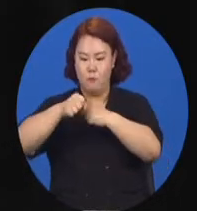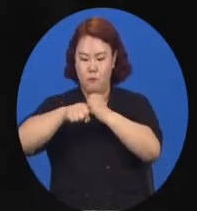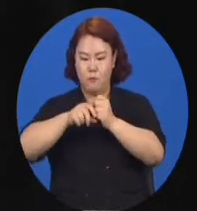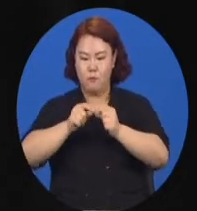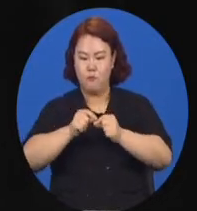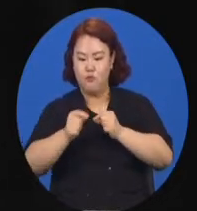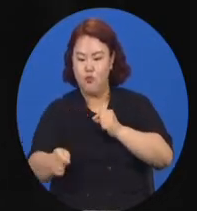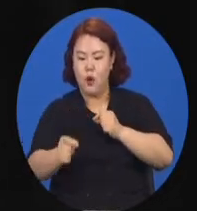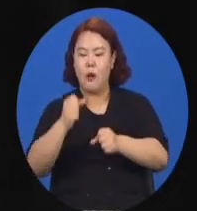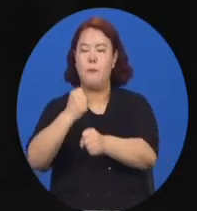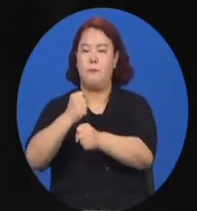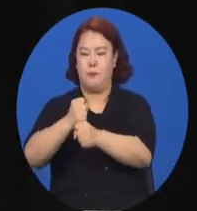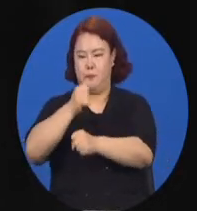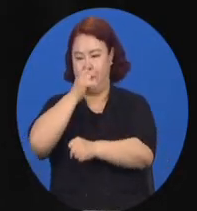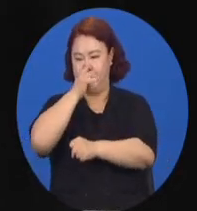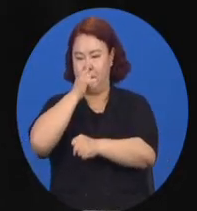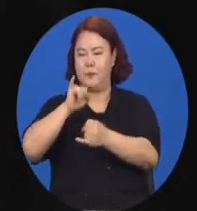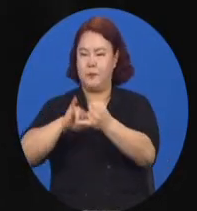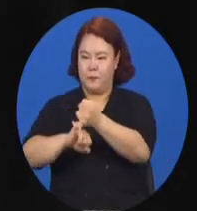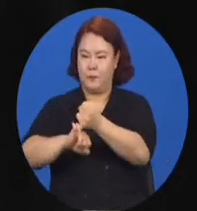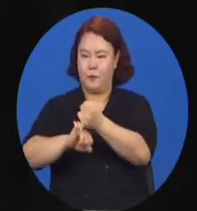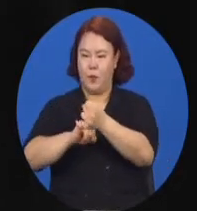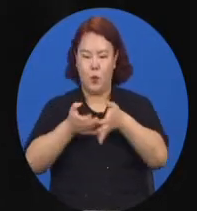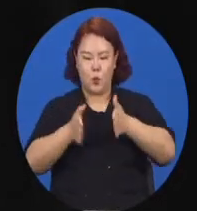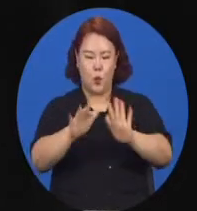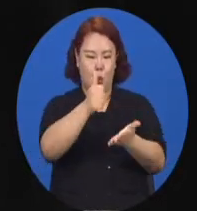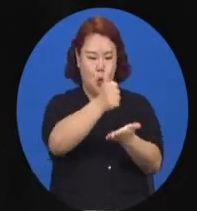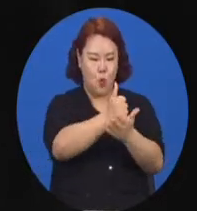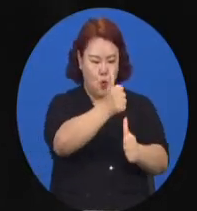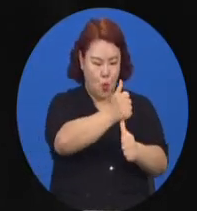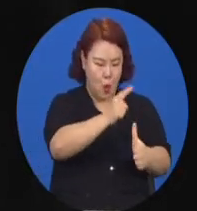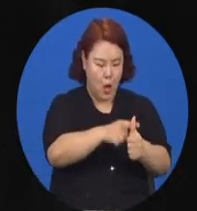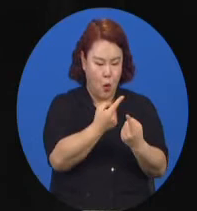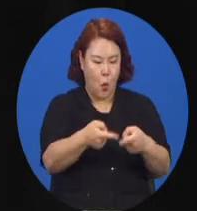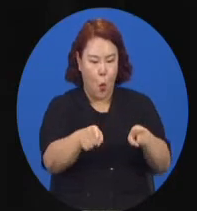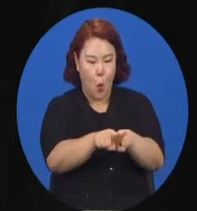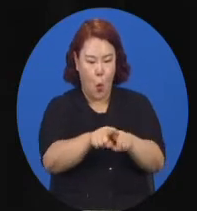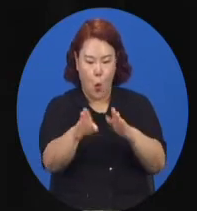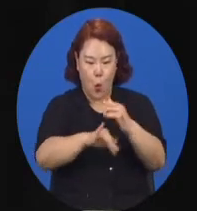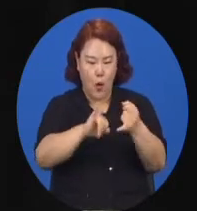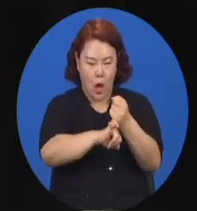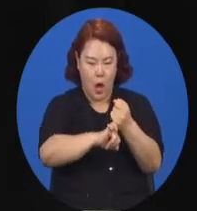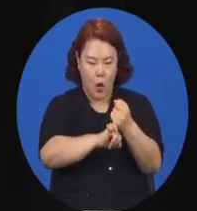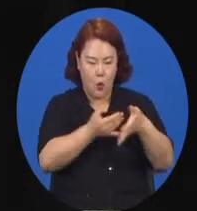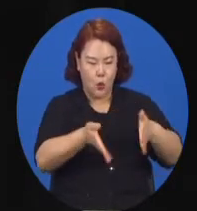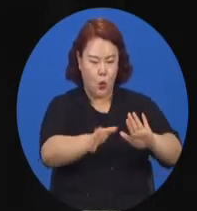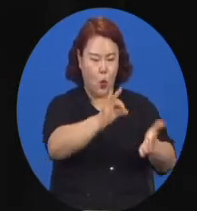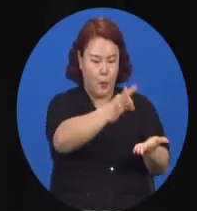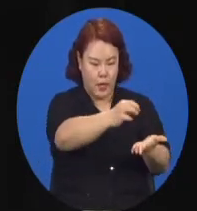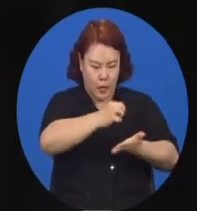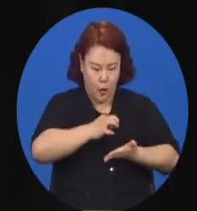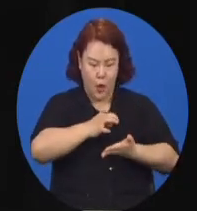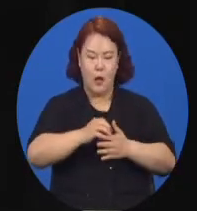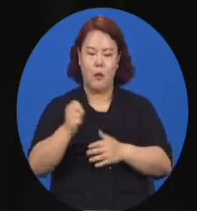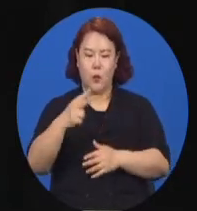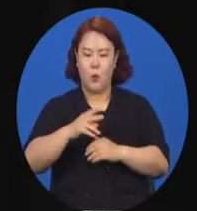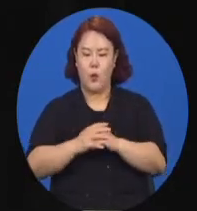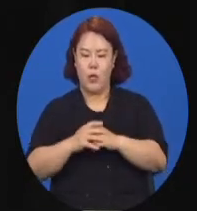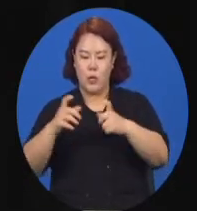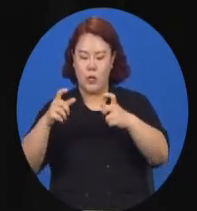설립하겠습니다. 도지사 후보와 공동공약으로 도비를 확보하고 집권당